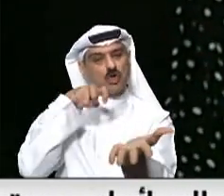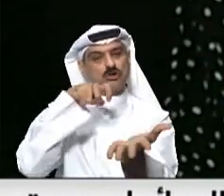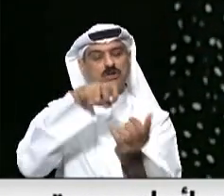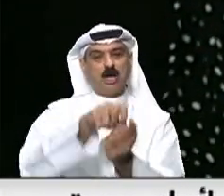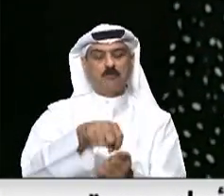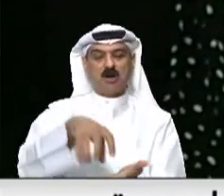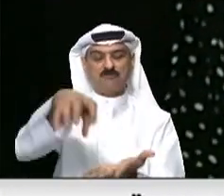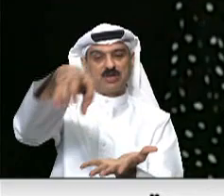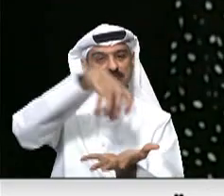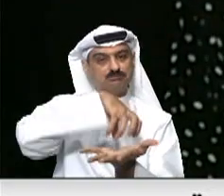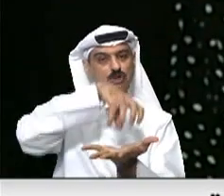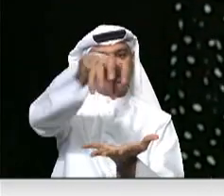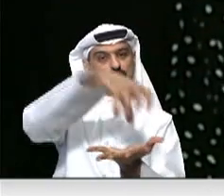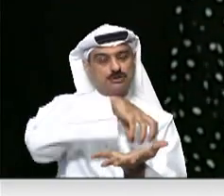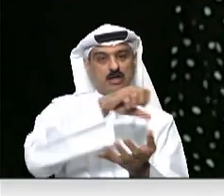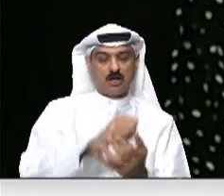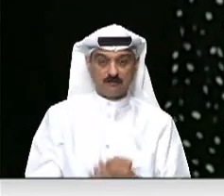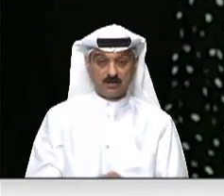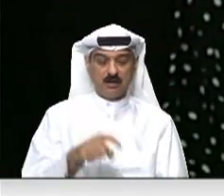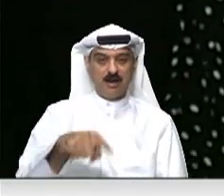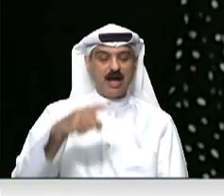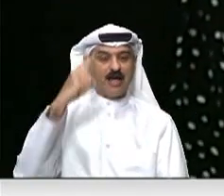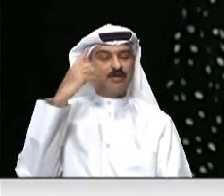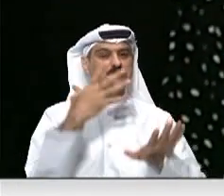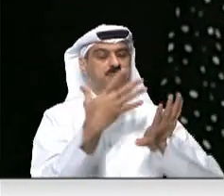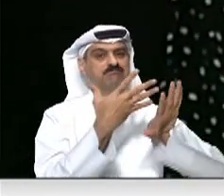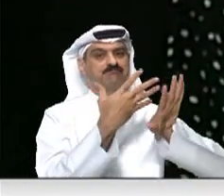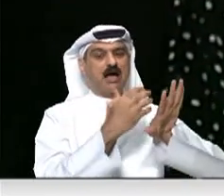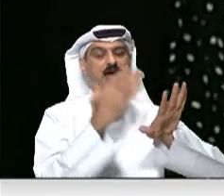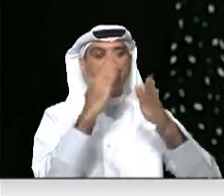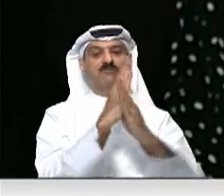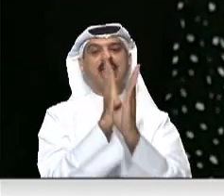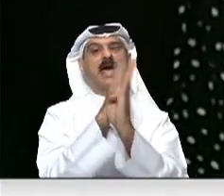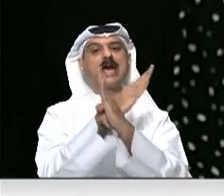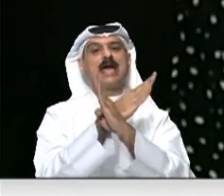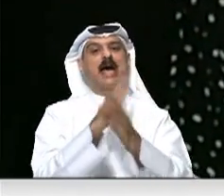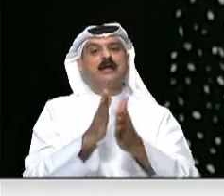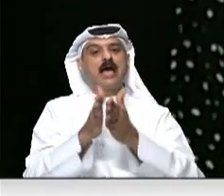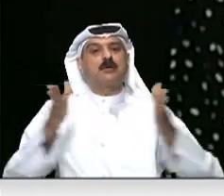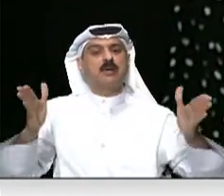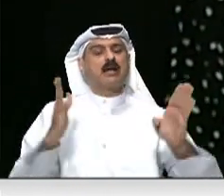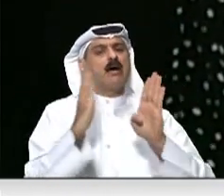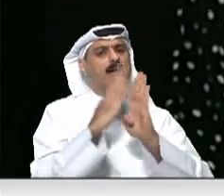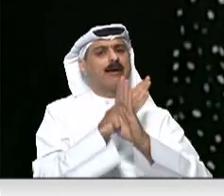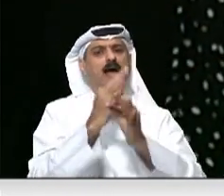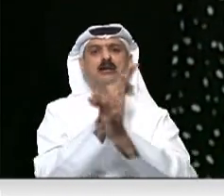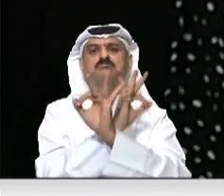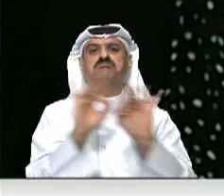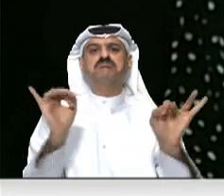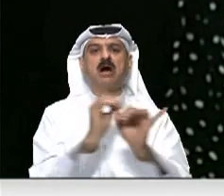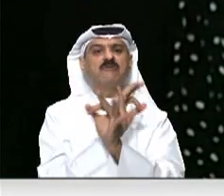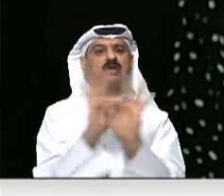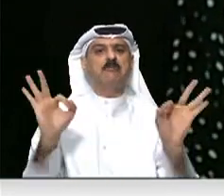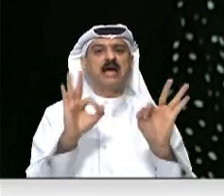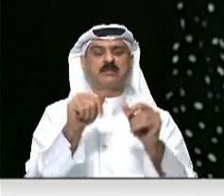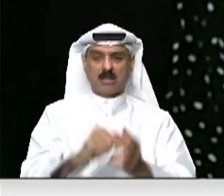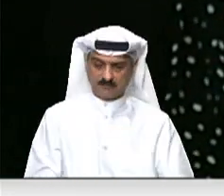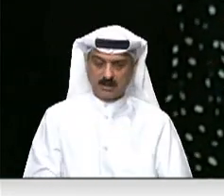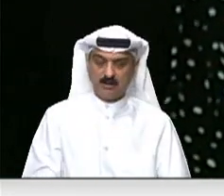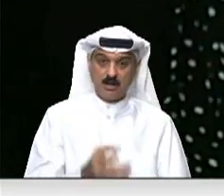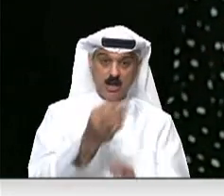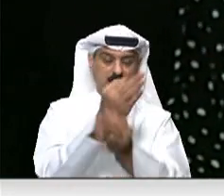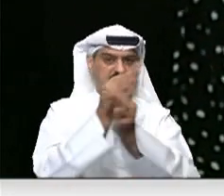الأعلى الروسي اتهموه بالخيانة العظمى، وبالتالي الحديث هنا يدور عن بعض عناصر من فاغنر والتي قامت